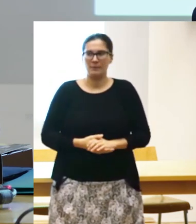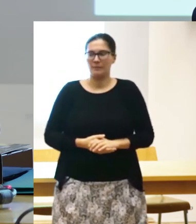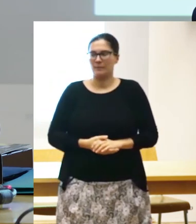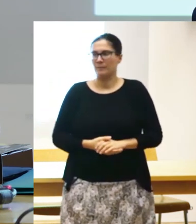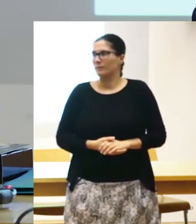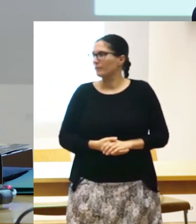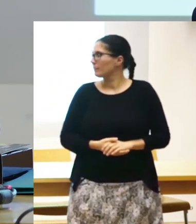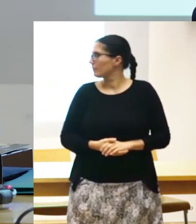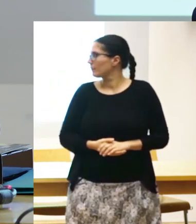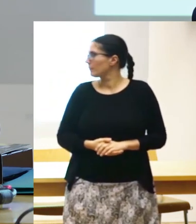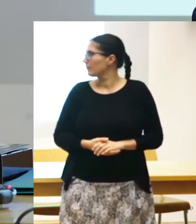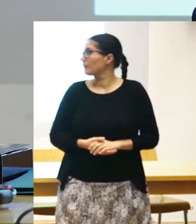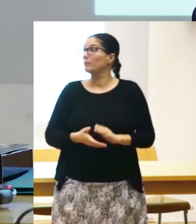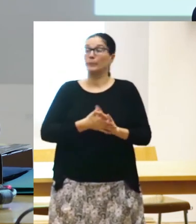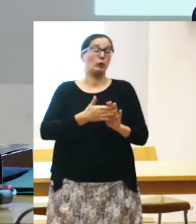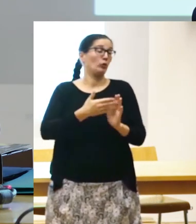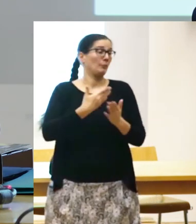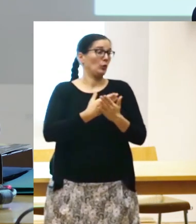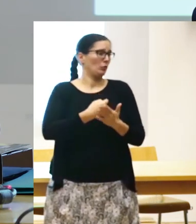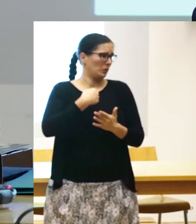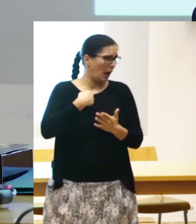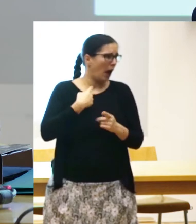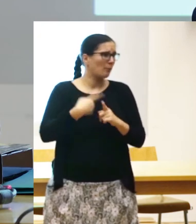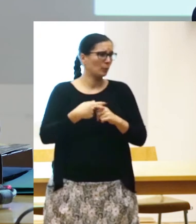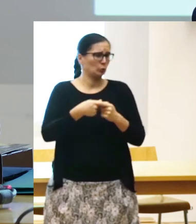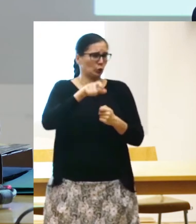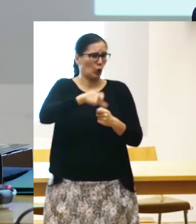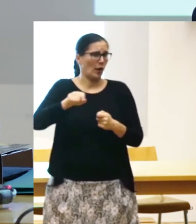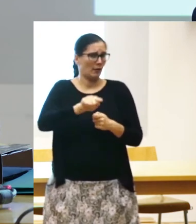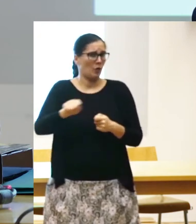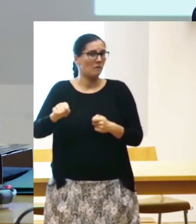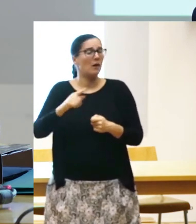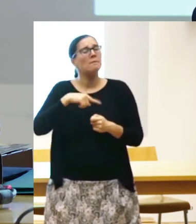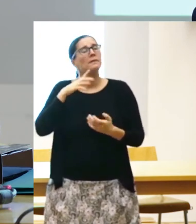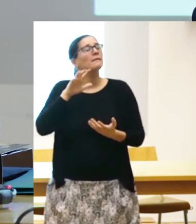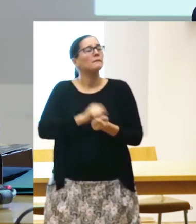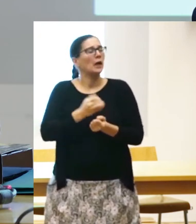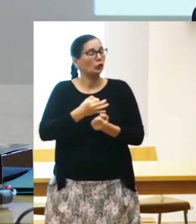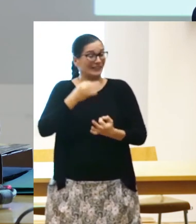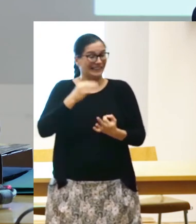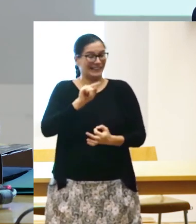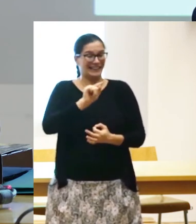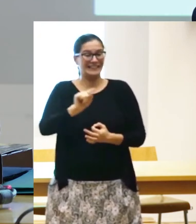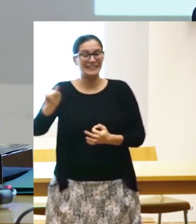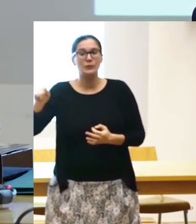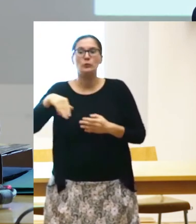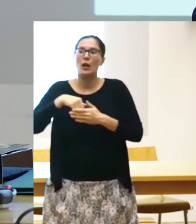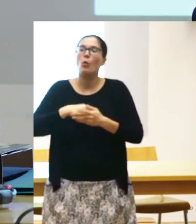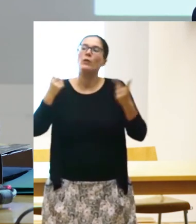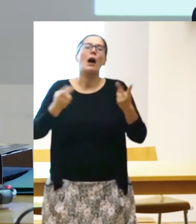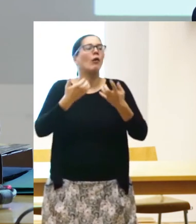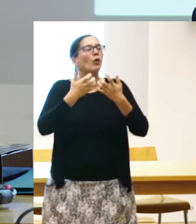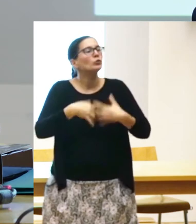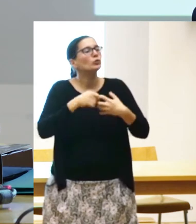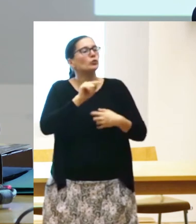a většina kolegů je přesvědčená o tom, že instituce jsou nějaké vehikulum,